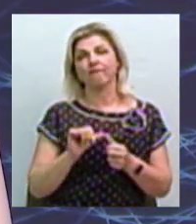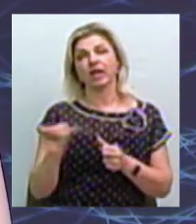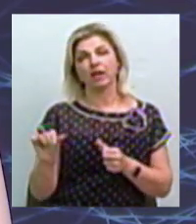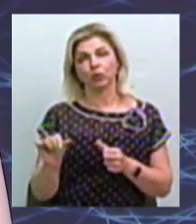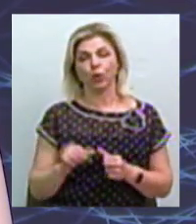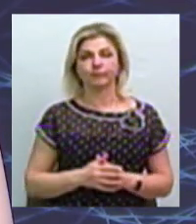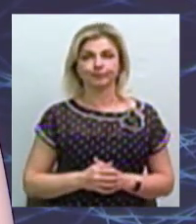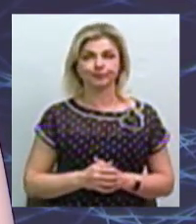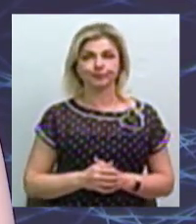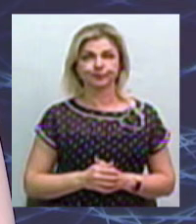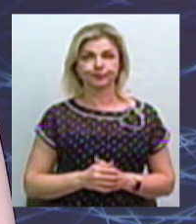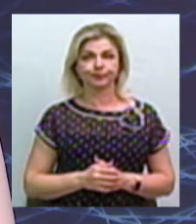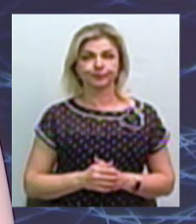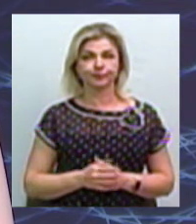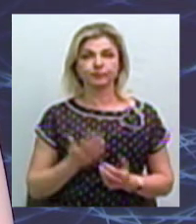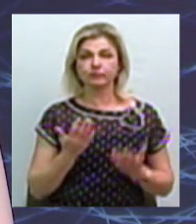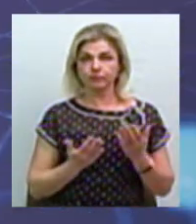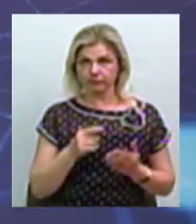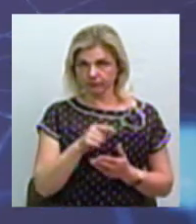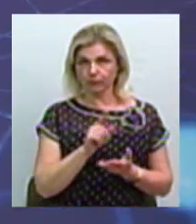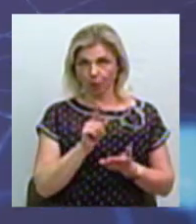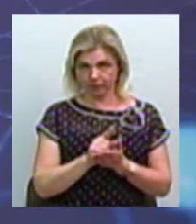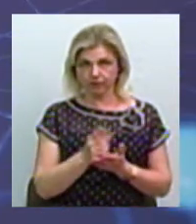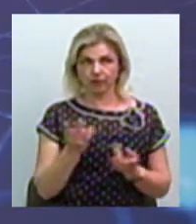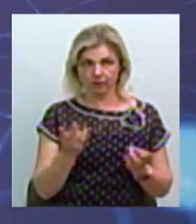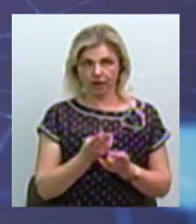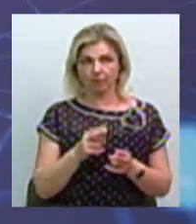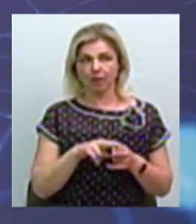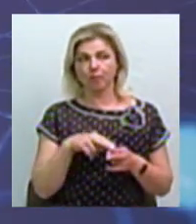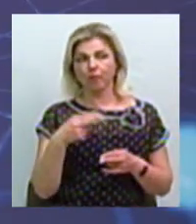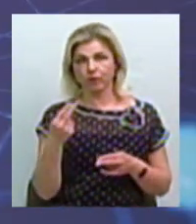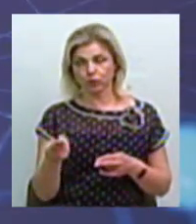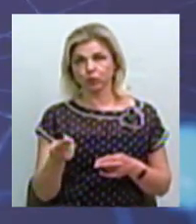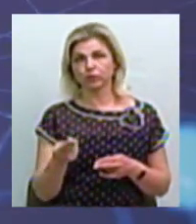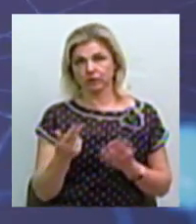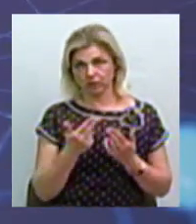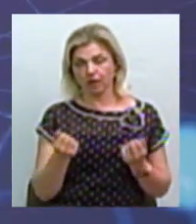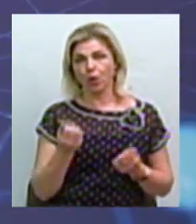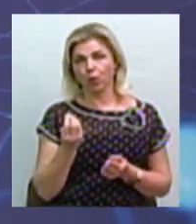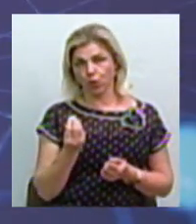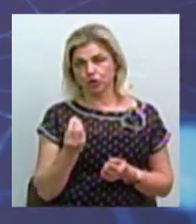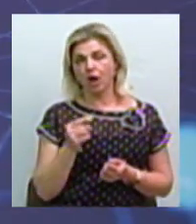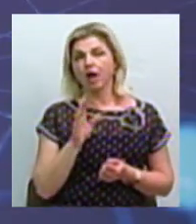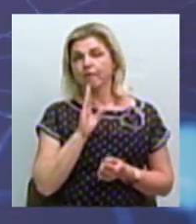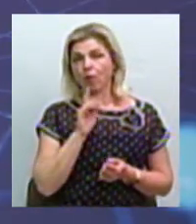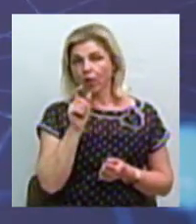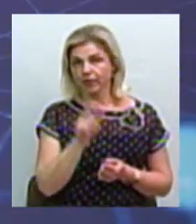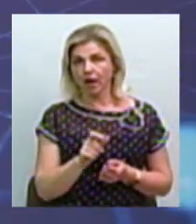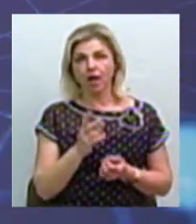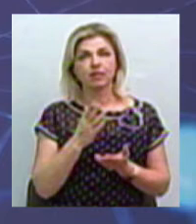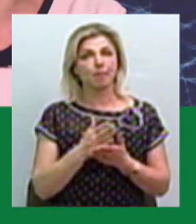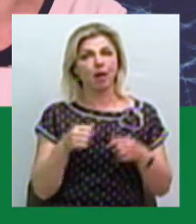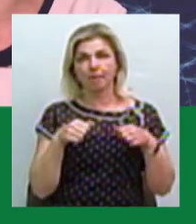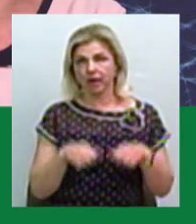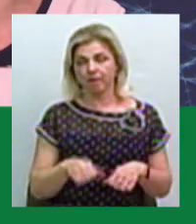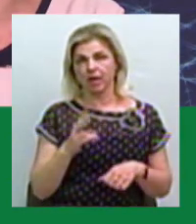якщо їй обов'язково потрібно зараз повернути так, гроші? Вона взагалі вона не мала права